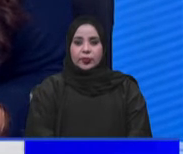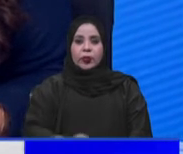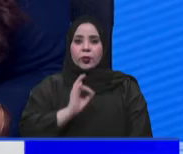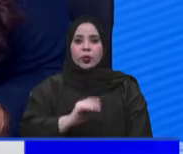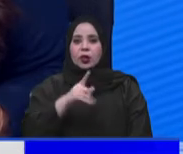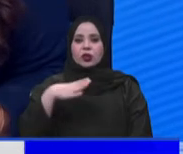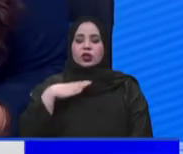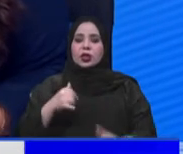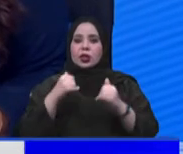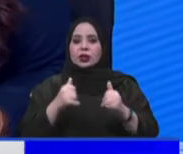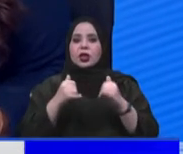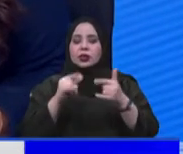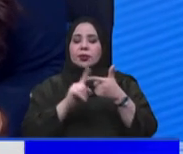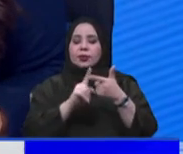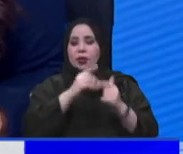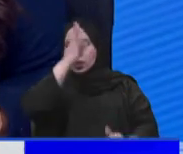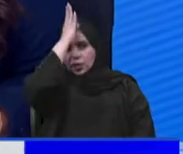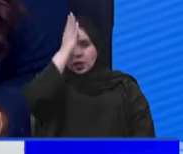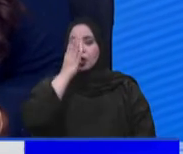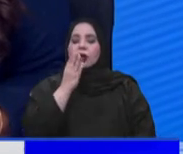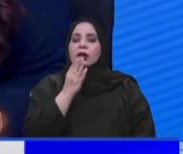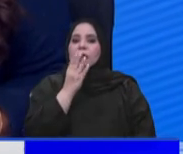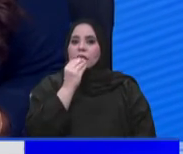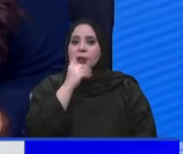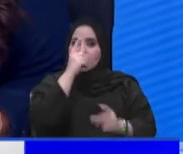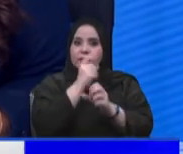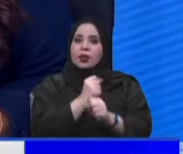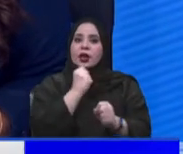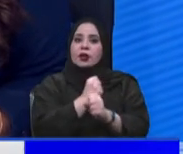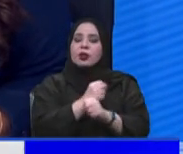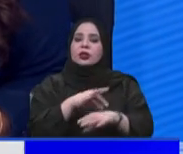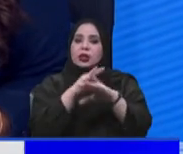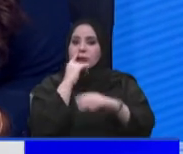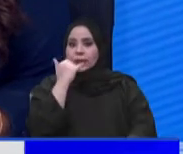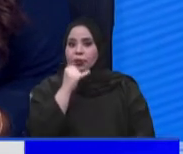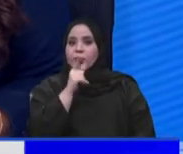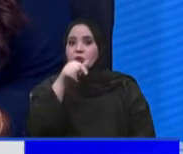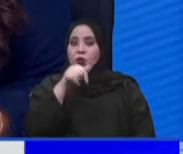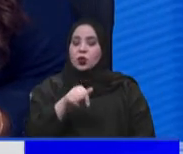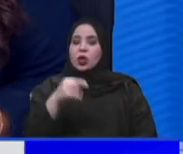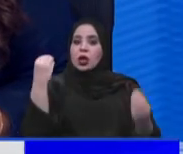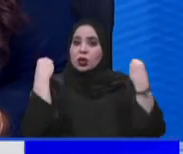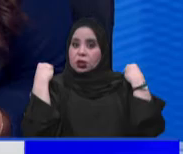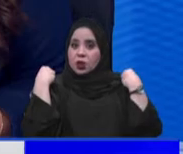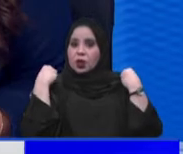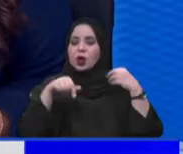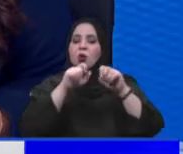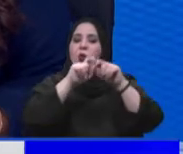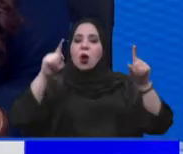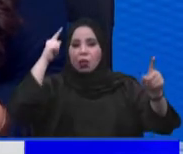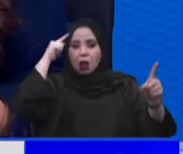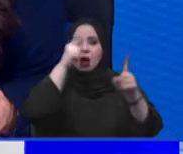أكد سمو الشيخ ناصر بن حمد آل خليفة ممثل جلالة الملك للأعمال الإنسانية وشؤون الشباب أن الجانب الرياضي أصبح